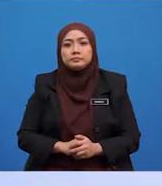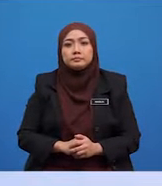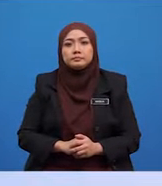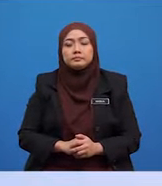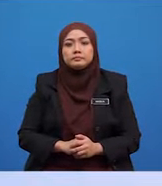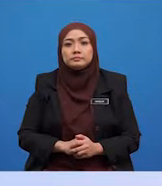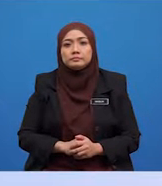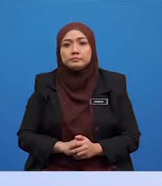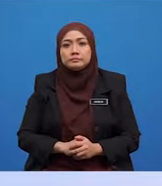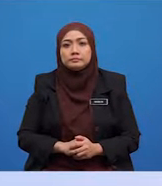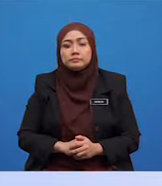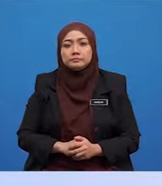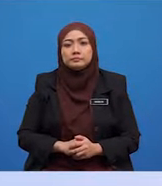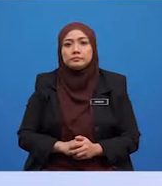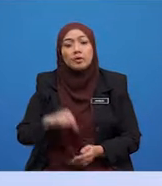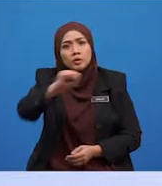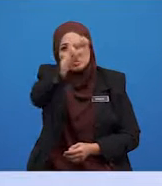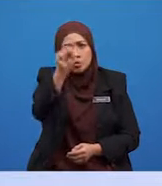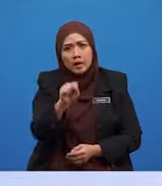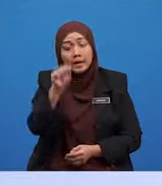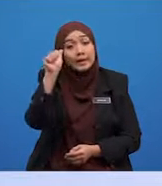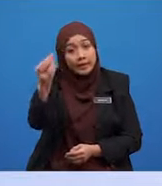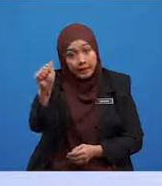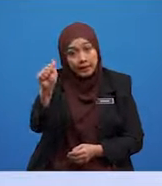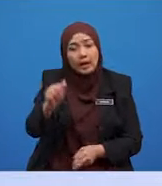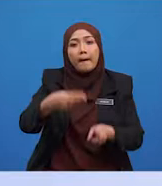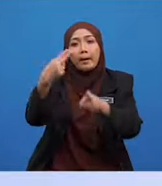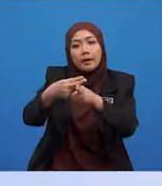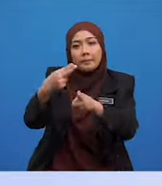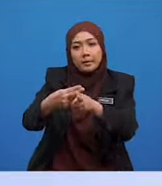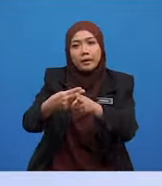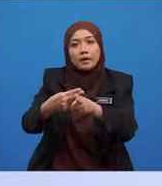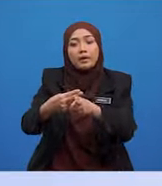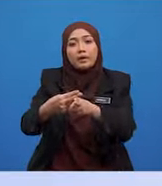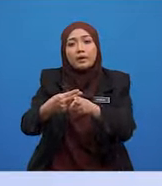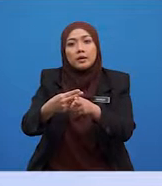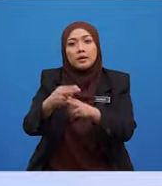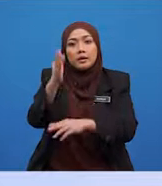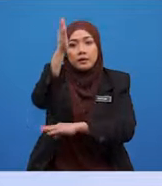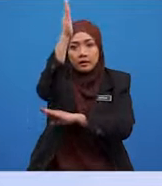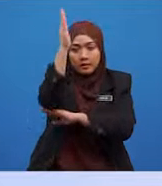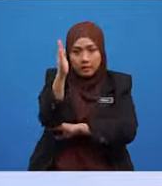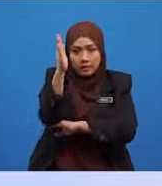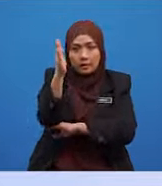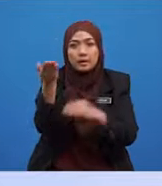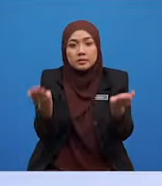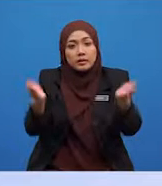Murid-murid, kehendak soalan A, namakan paksi simetri bagi rajah